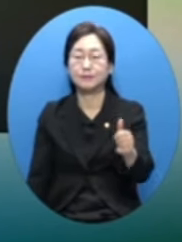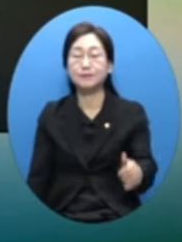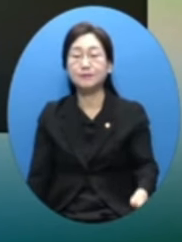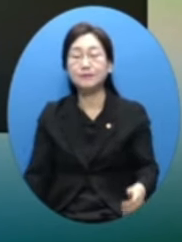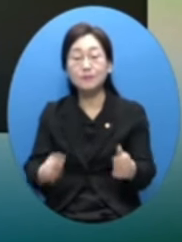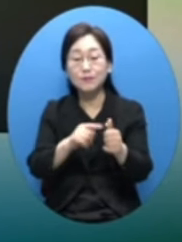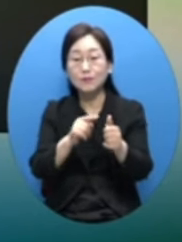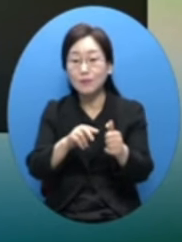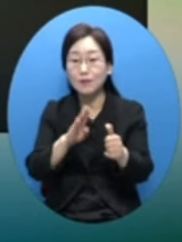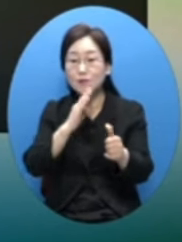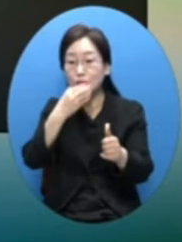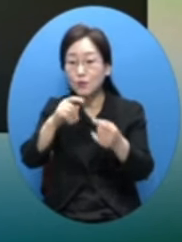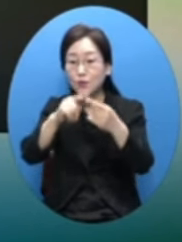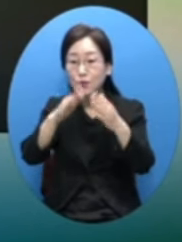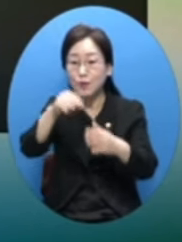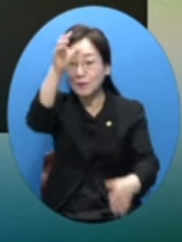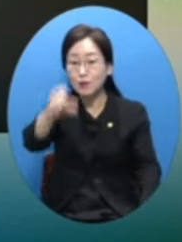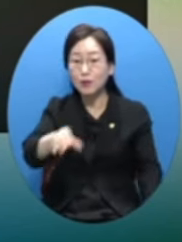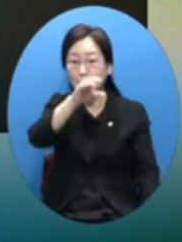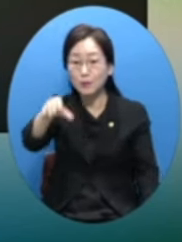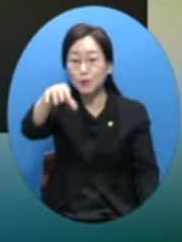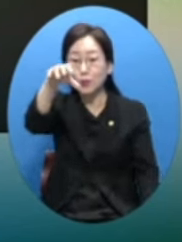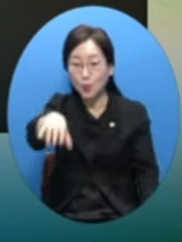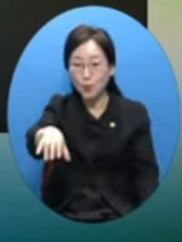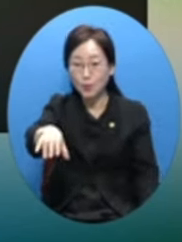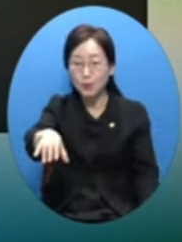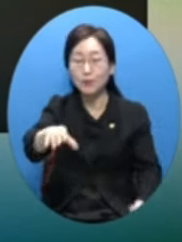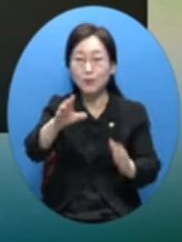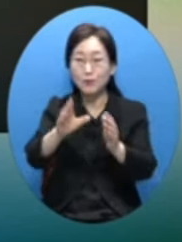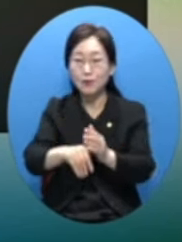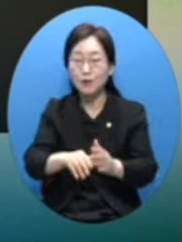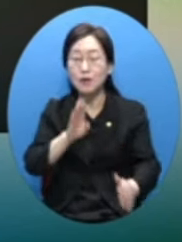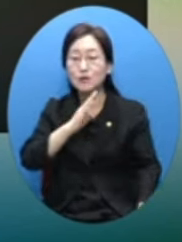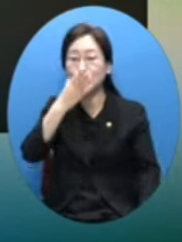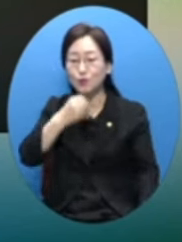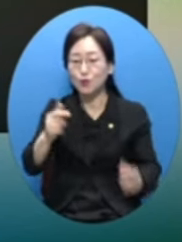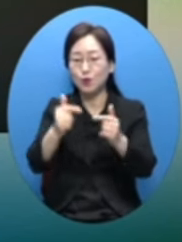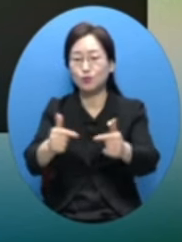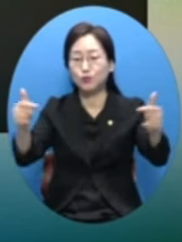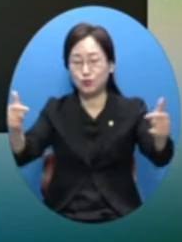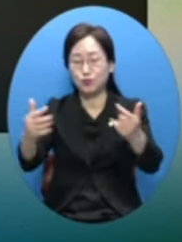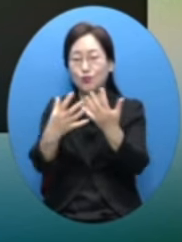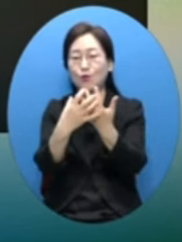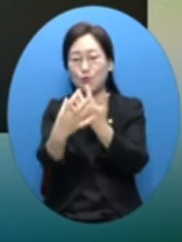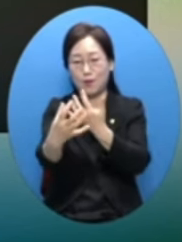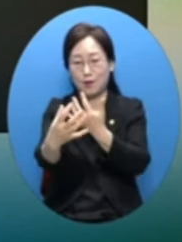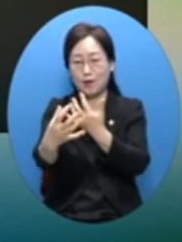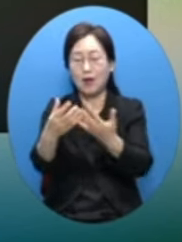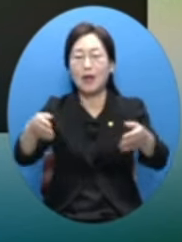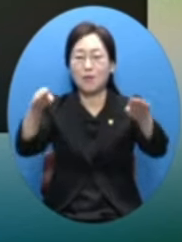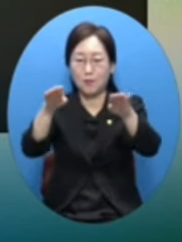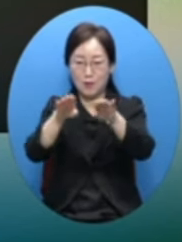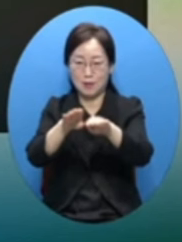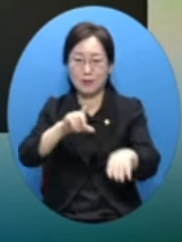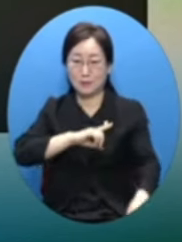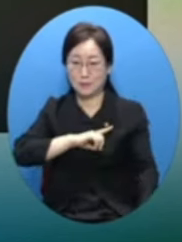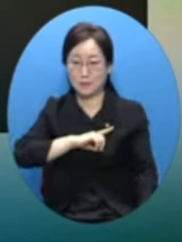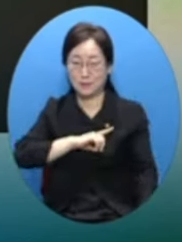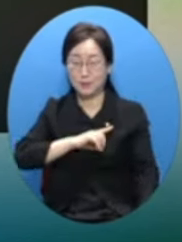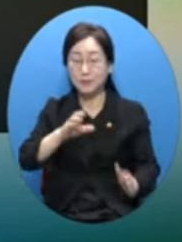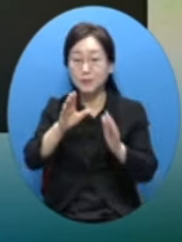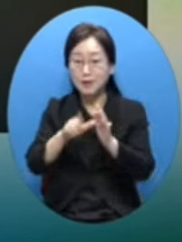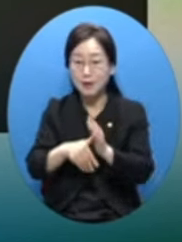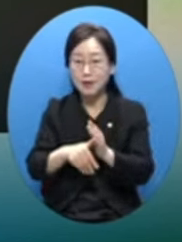우리 순복음교회가 서대문에서 처음으로 이름이 순복음 부흥회관입니다. 순복음 부흥회관이에요. 그때